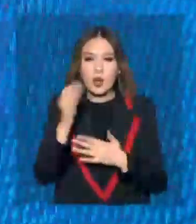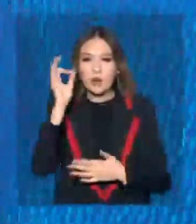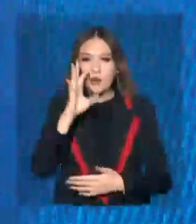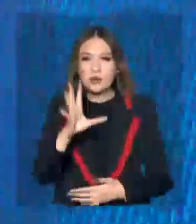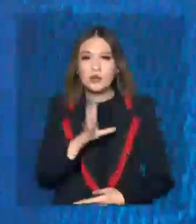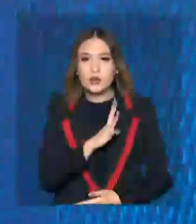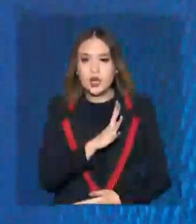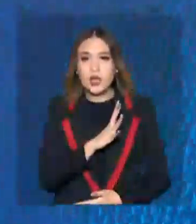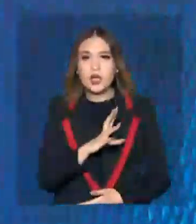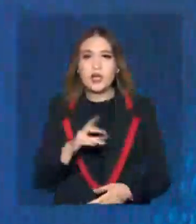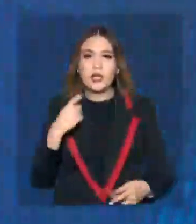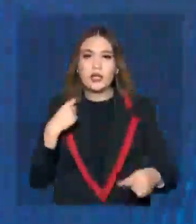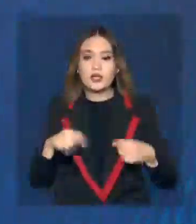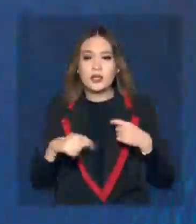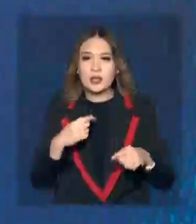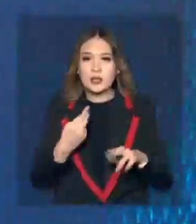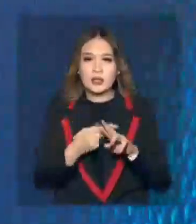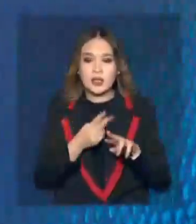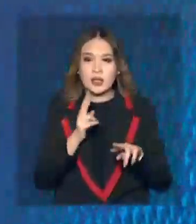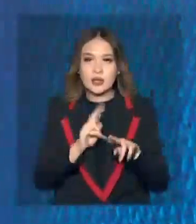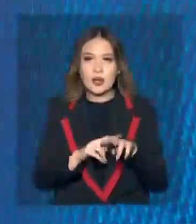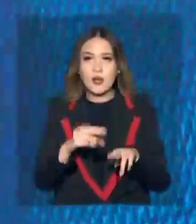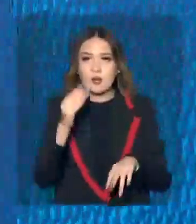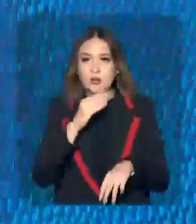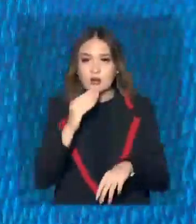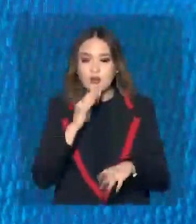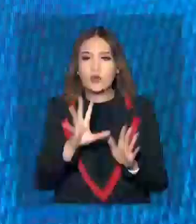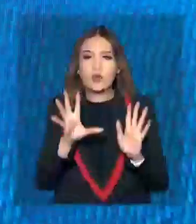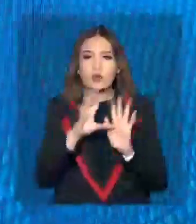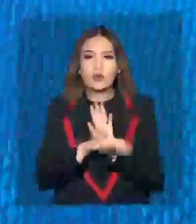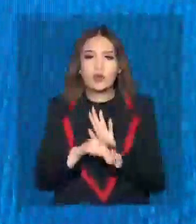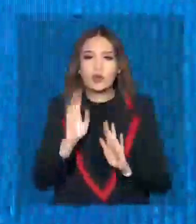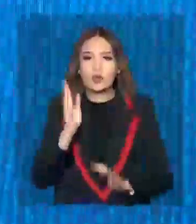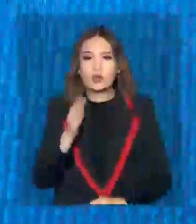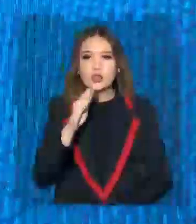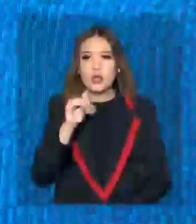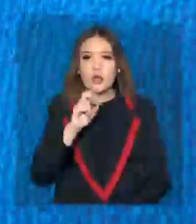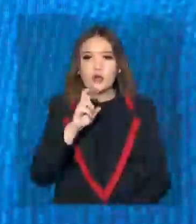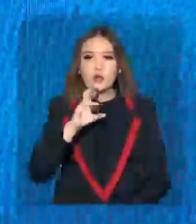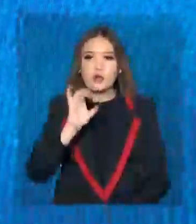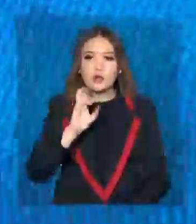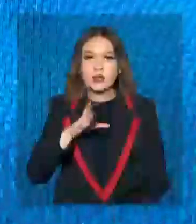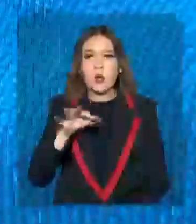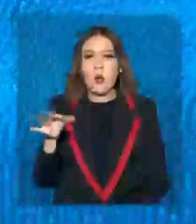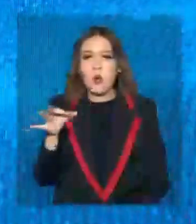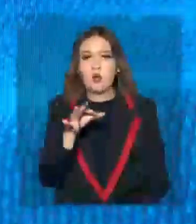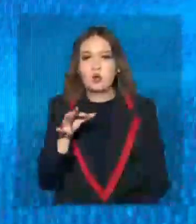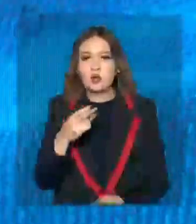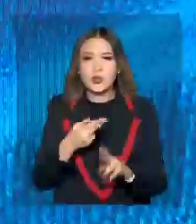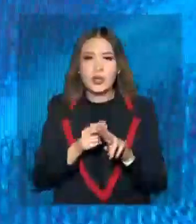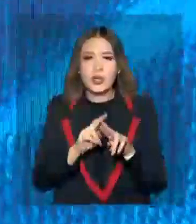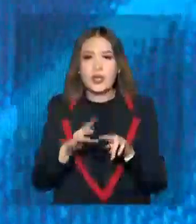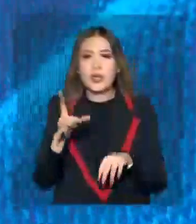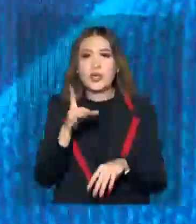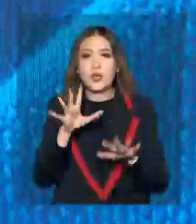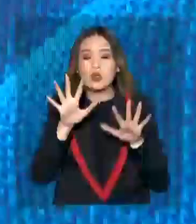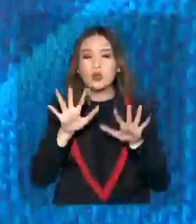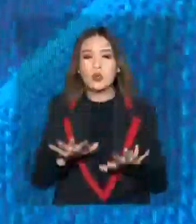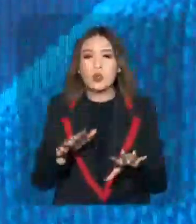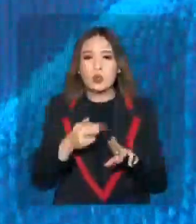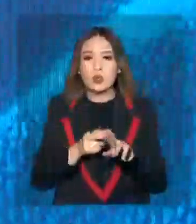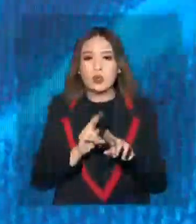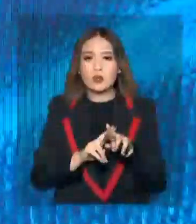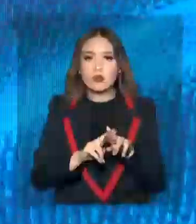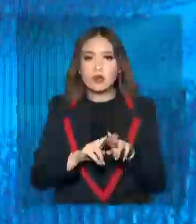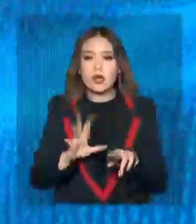обеспечение отечественного рынка этой продукции вносят и предприниматели Жамбылской области. В регионе открываются